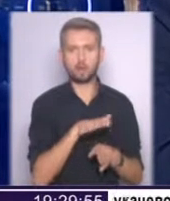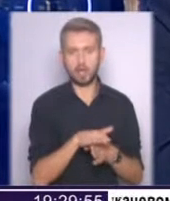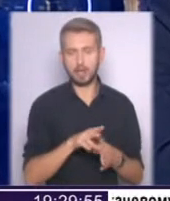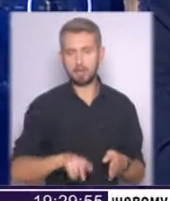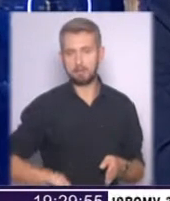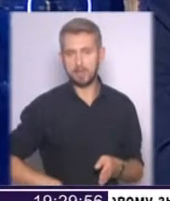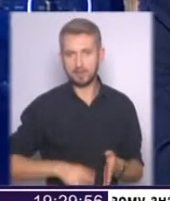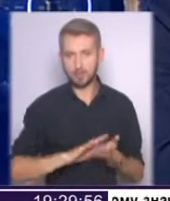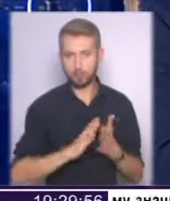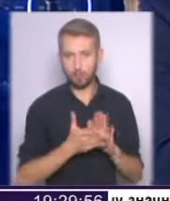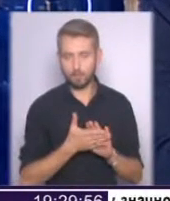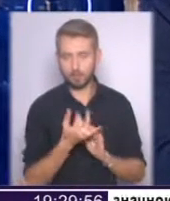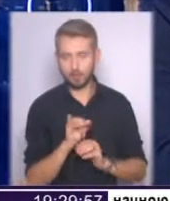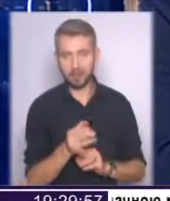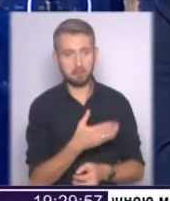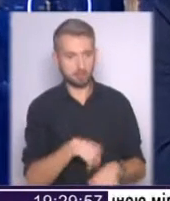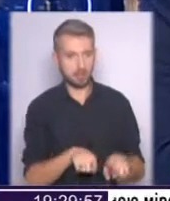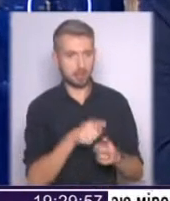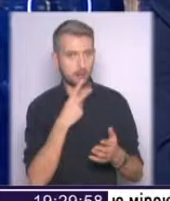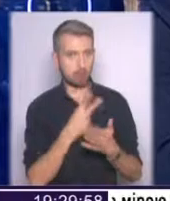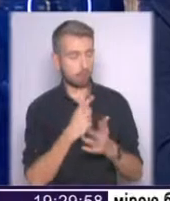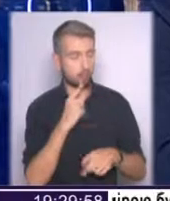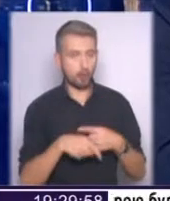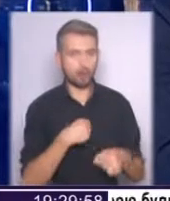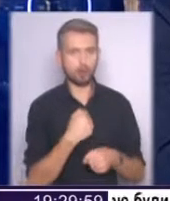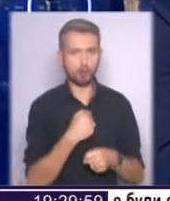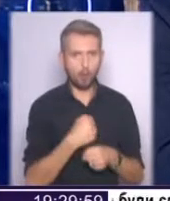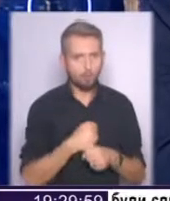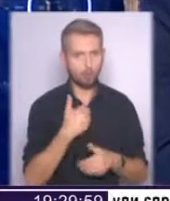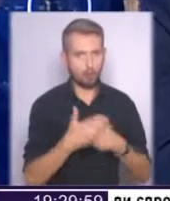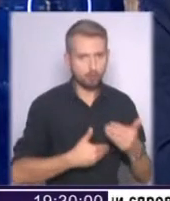мінських домовленостей. Ми його і так демонструємо постійно і робимо кроки.